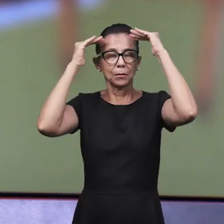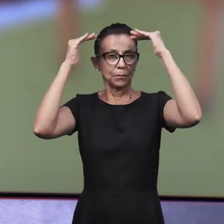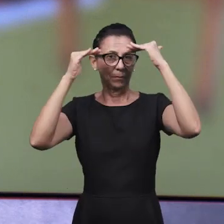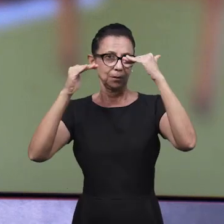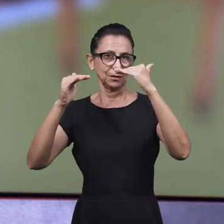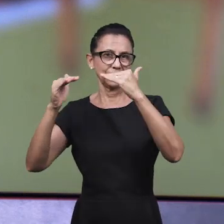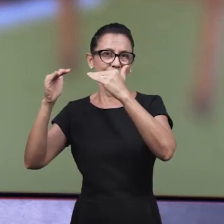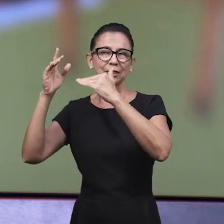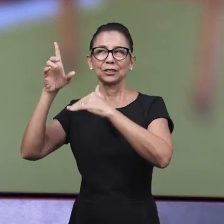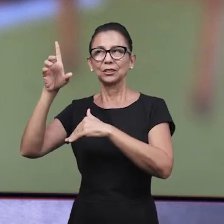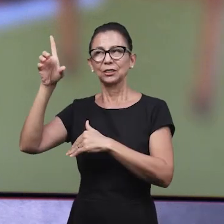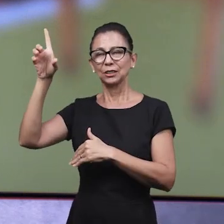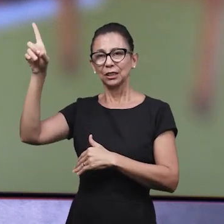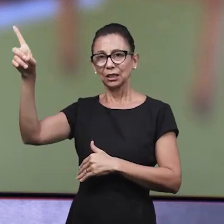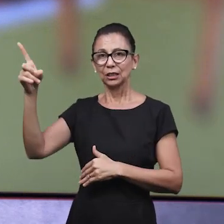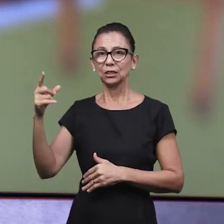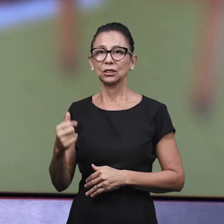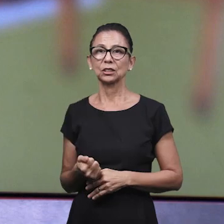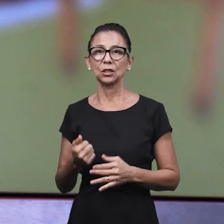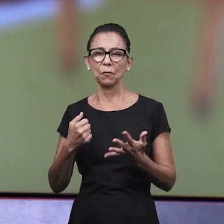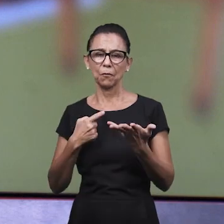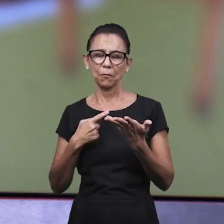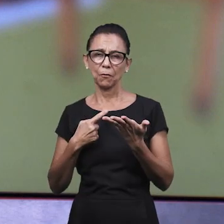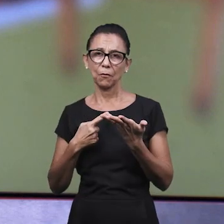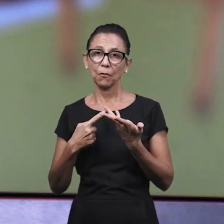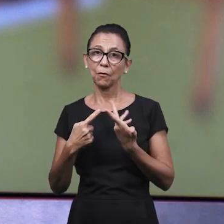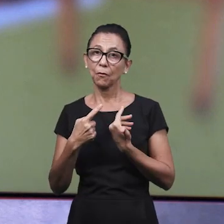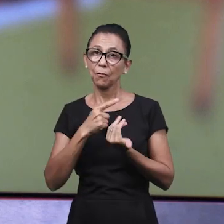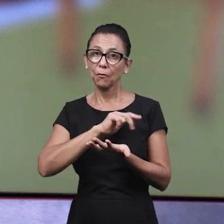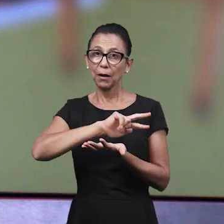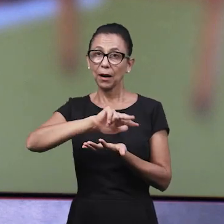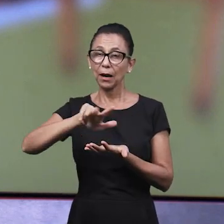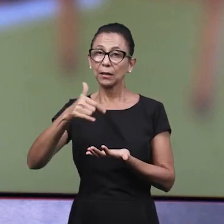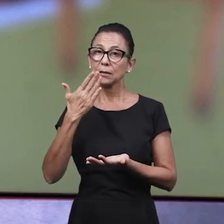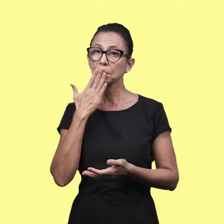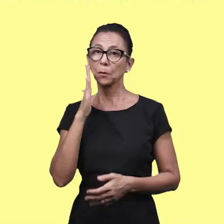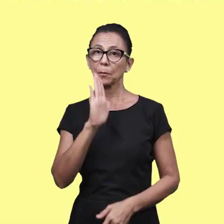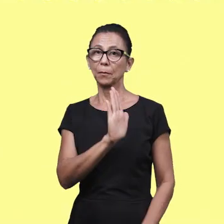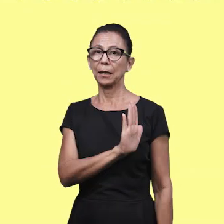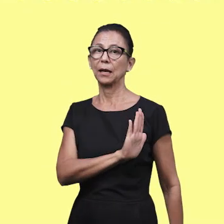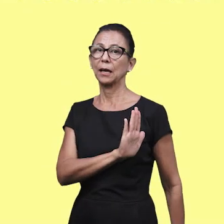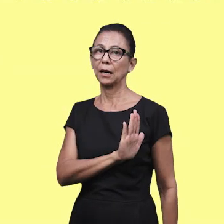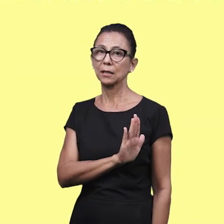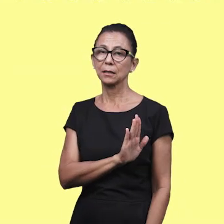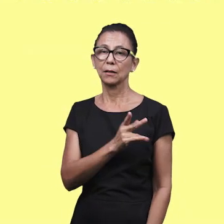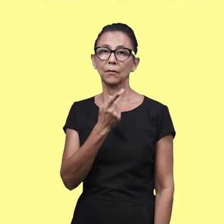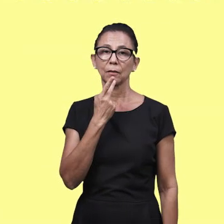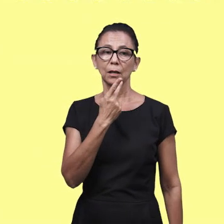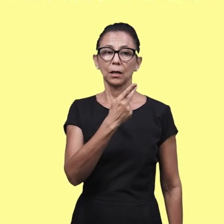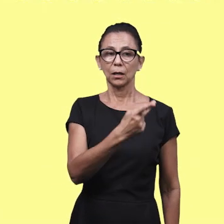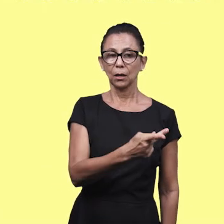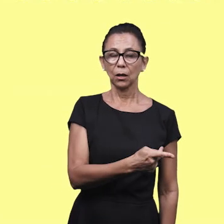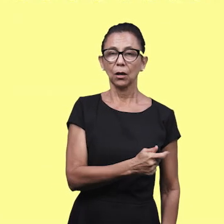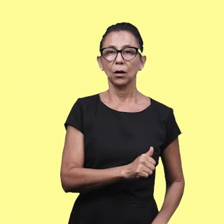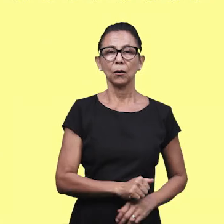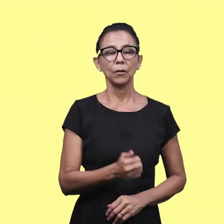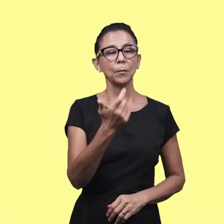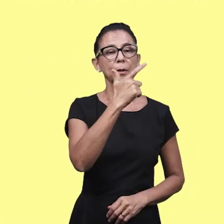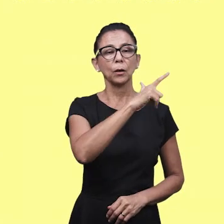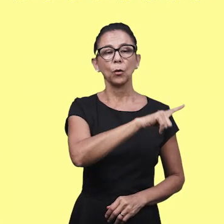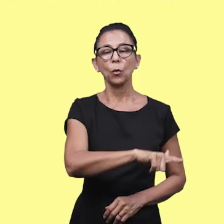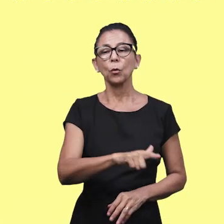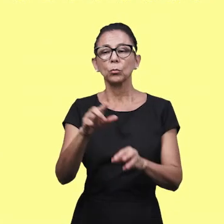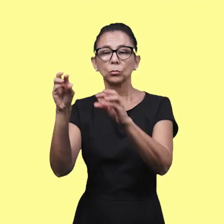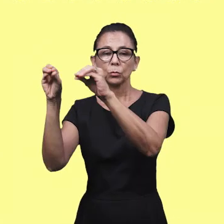obéissant à Dieu. Dieu a fait plusieurs promesses à Abraham. Dieu a dit à Abraham, quitte